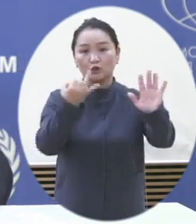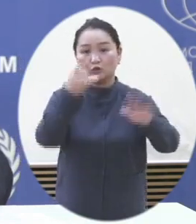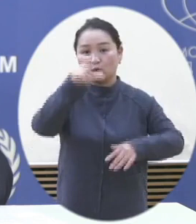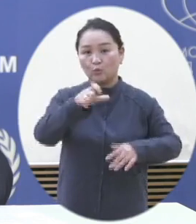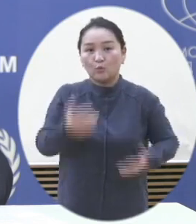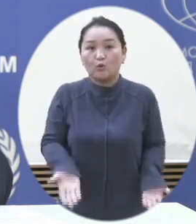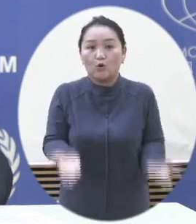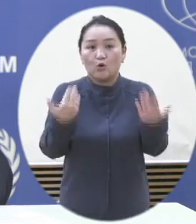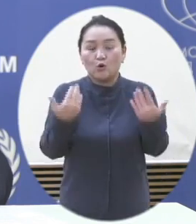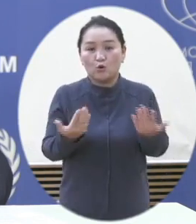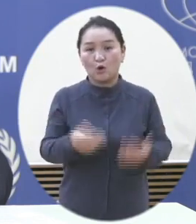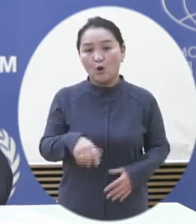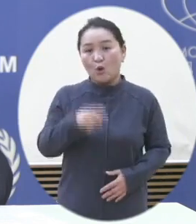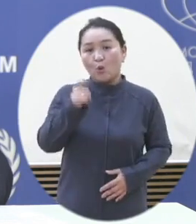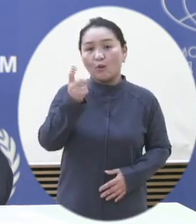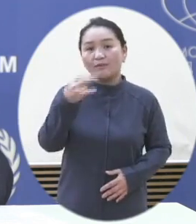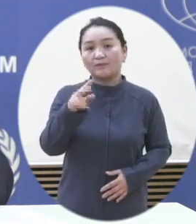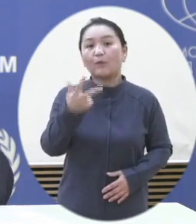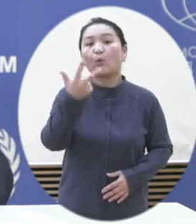хөнгөн, хөндөвтөр 3 хүн байна.